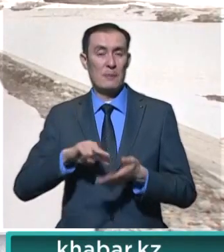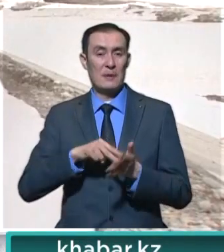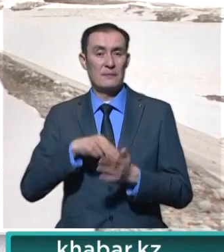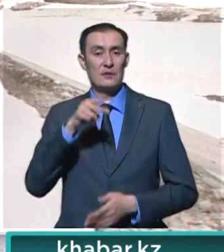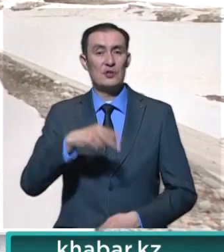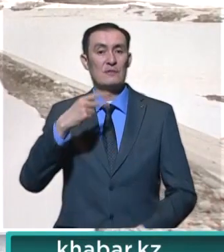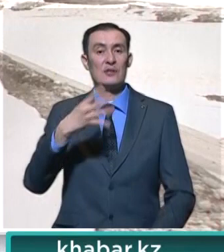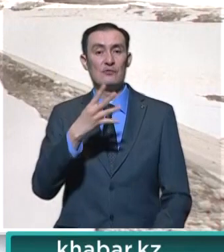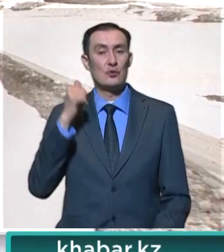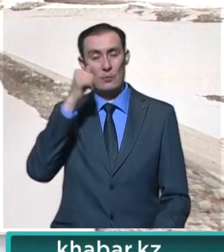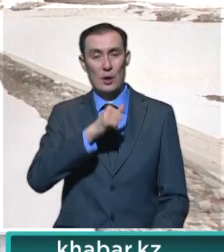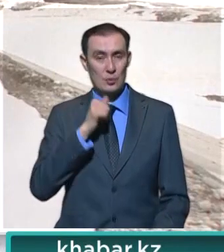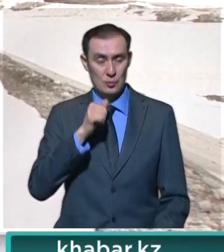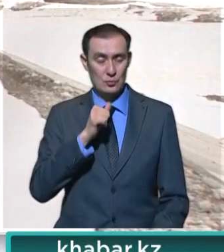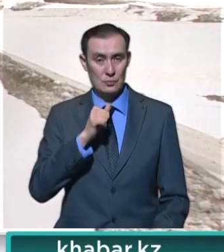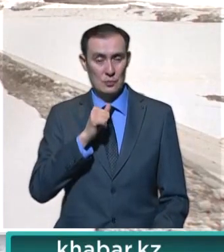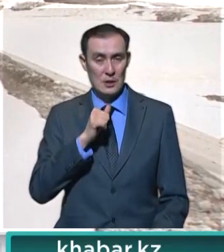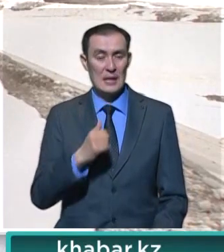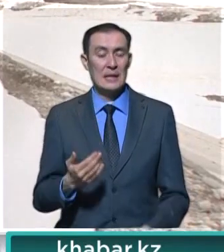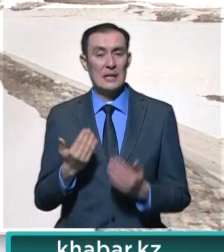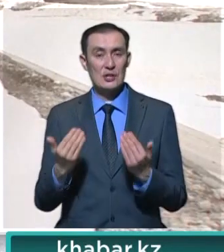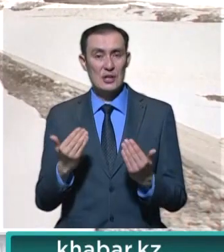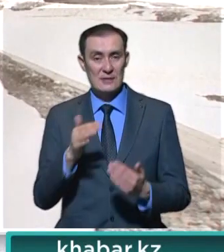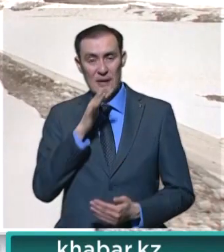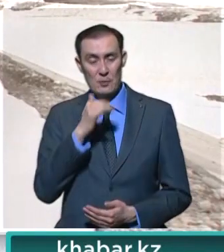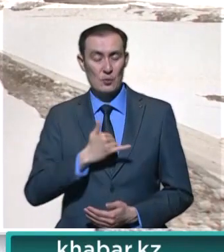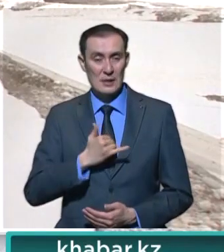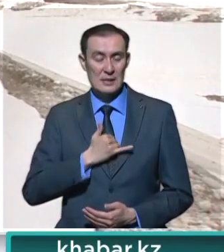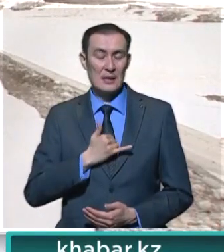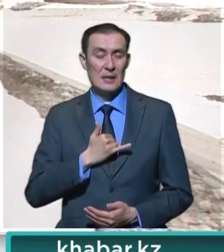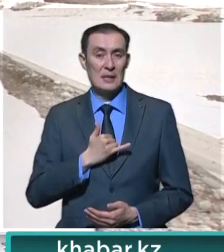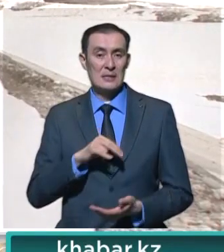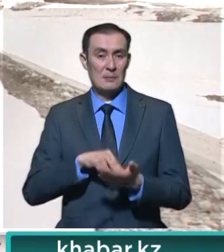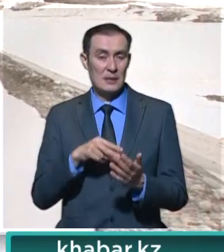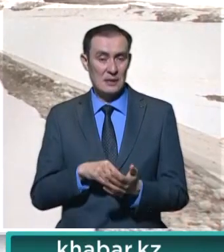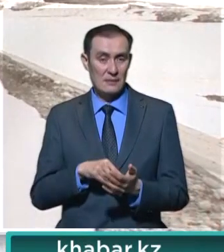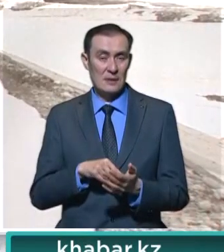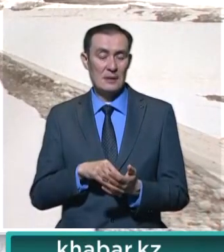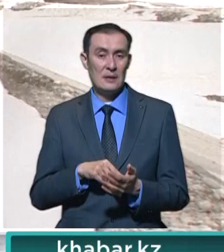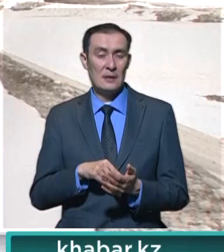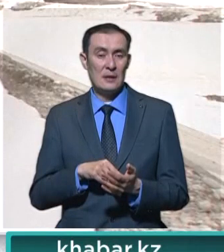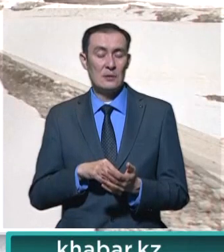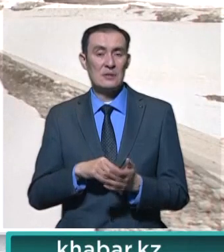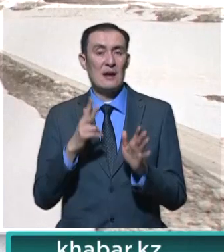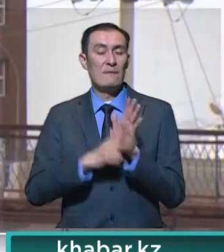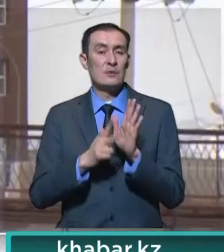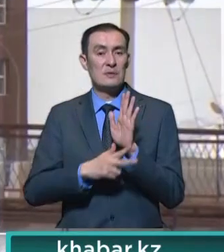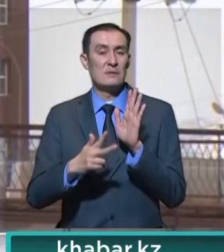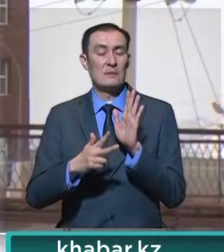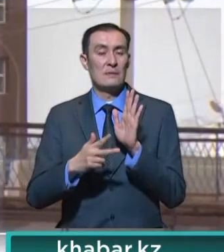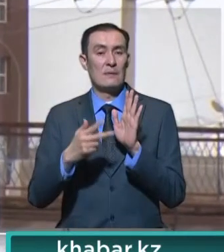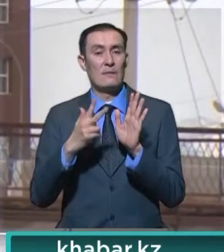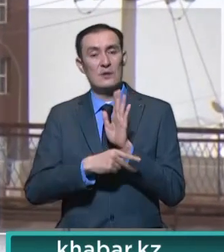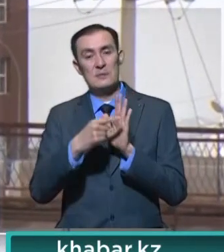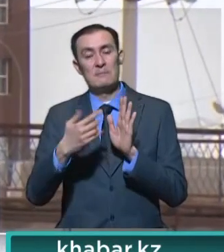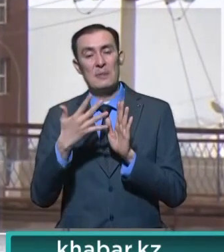2024 году. На данном этапе у нас финансирование предусмотрено, мы на